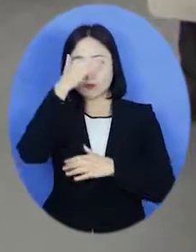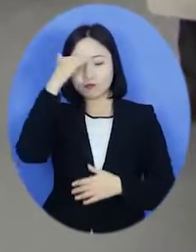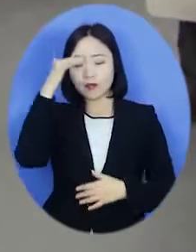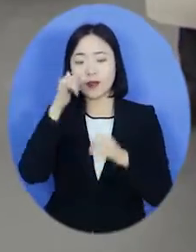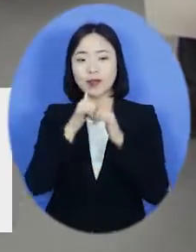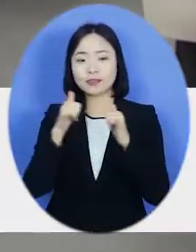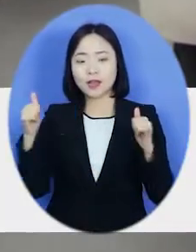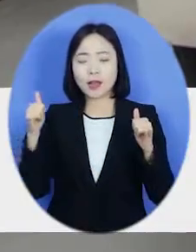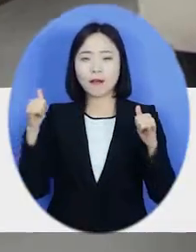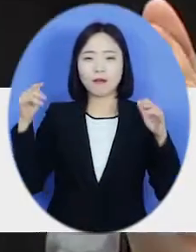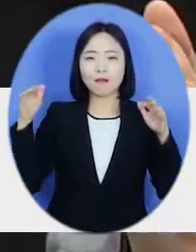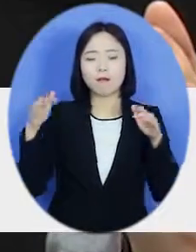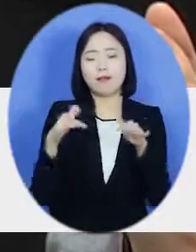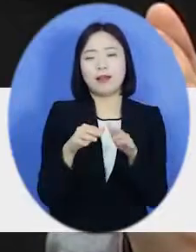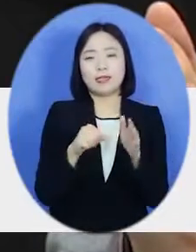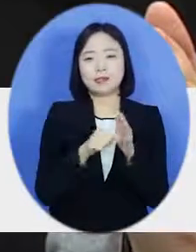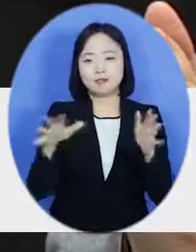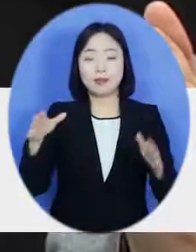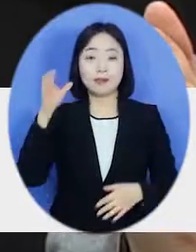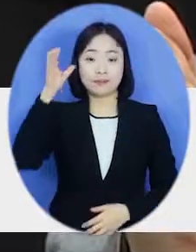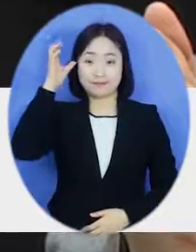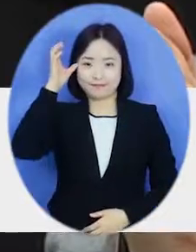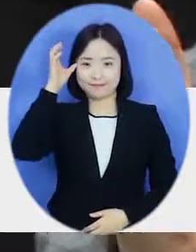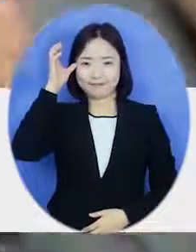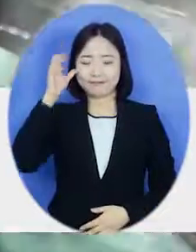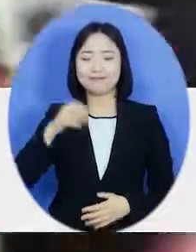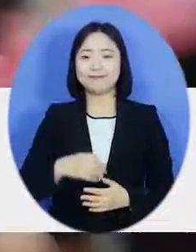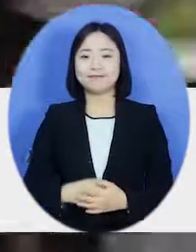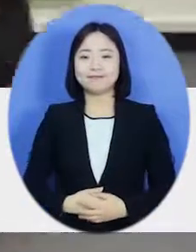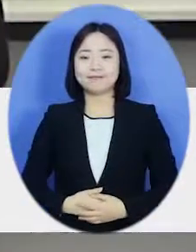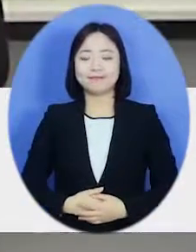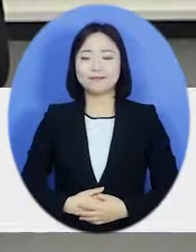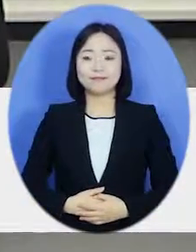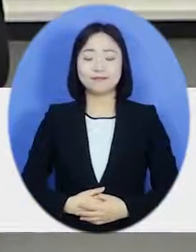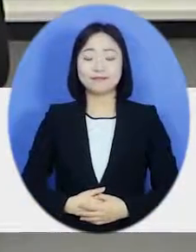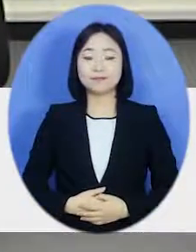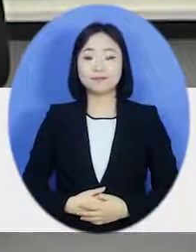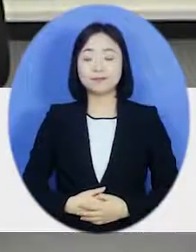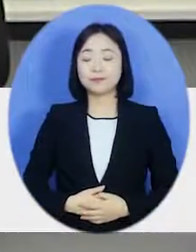정성을 다해달라는 뜻을 담아 임명장과 함께 목민심서 책자를 전달했습니다.